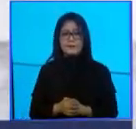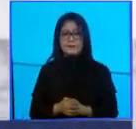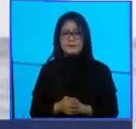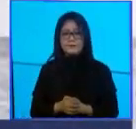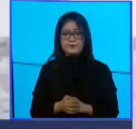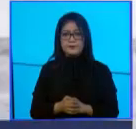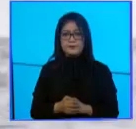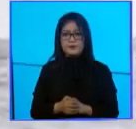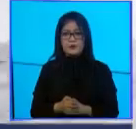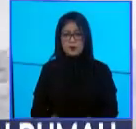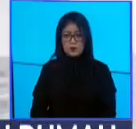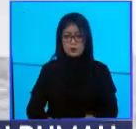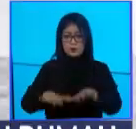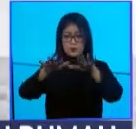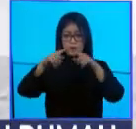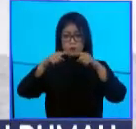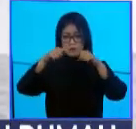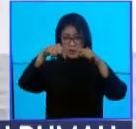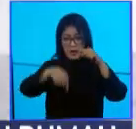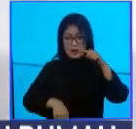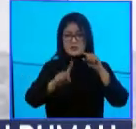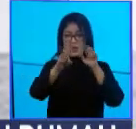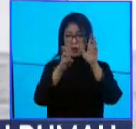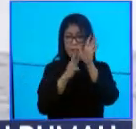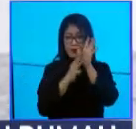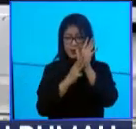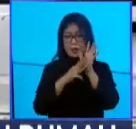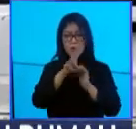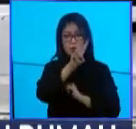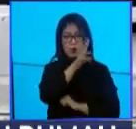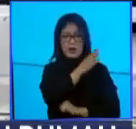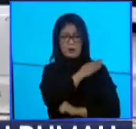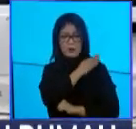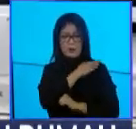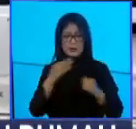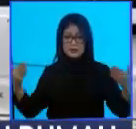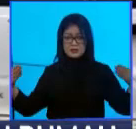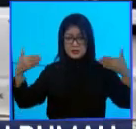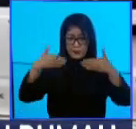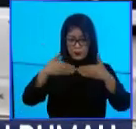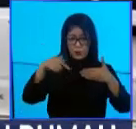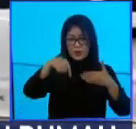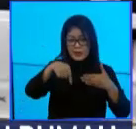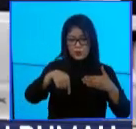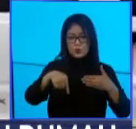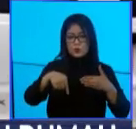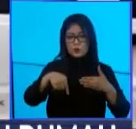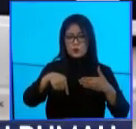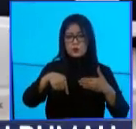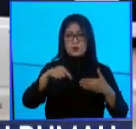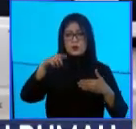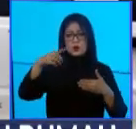Banjir 1 meter merendam jalan kabupaten yang menghubungkan daerah Sintuk ke Pakandangan di Kecamatan Sintuk Toboh Gadang, Kabupaten Padang